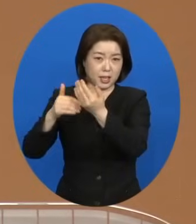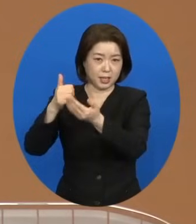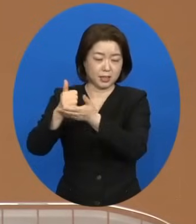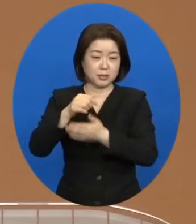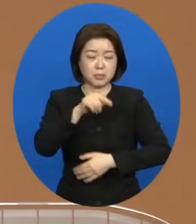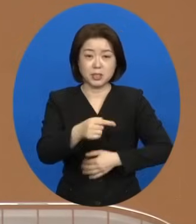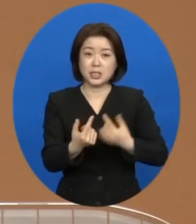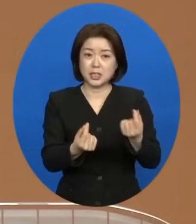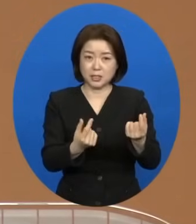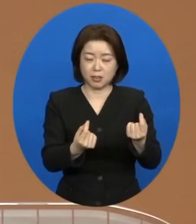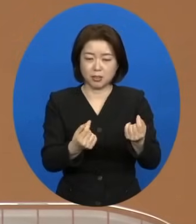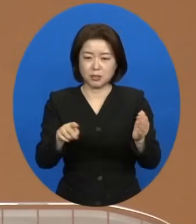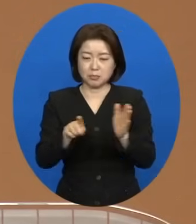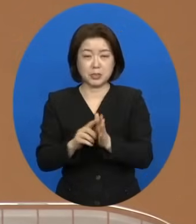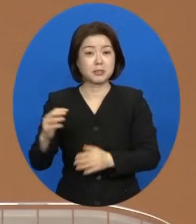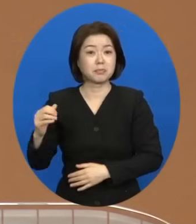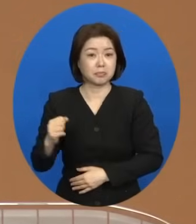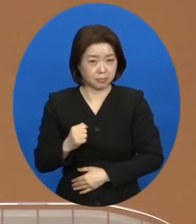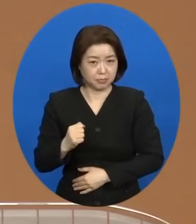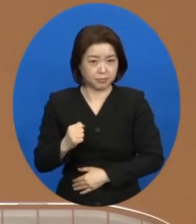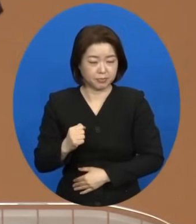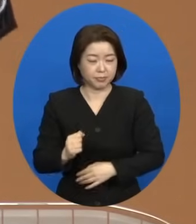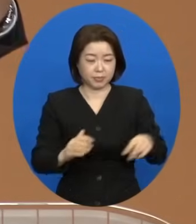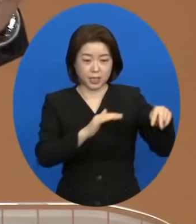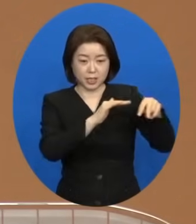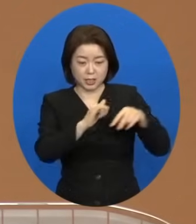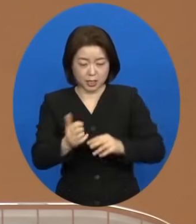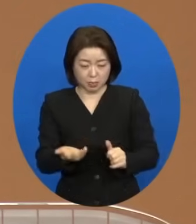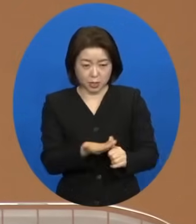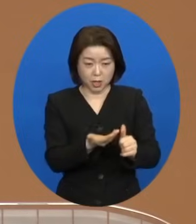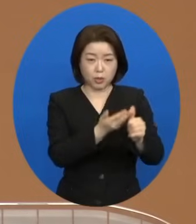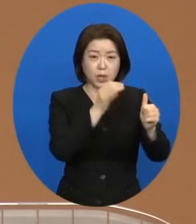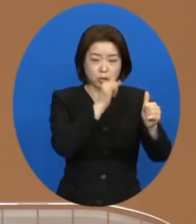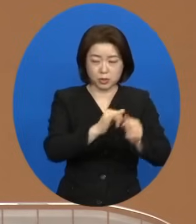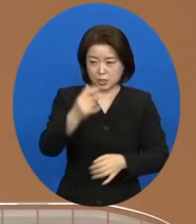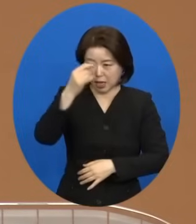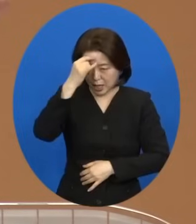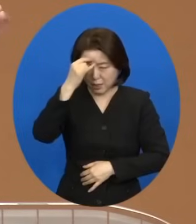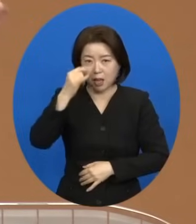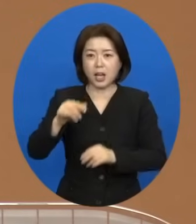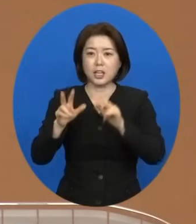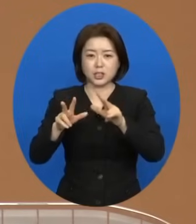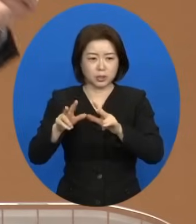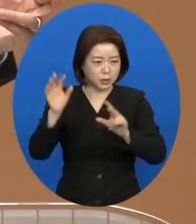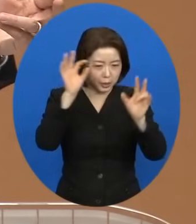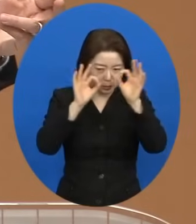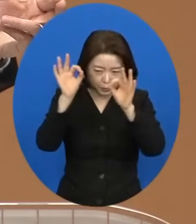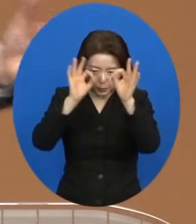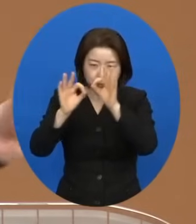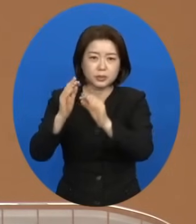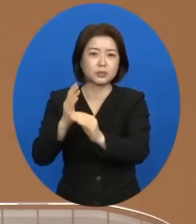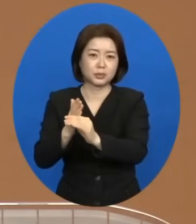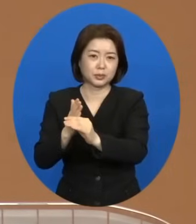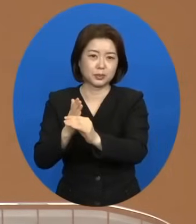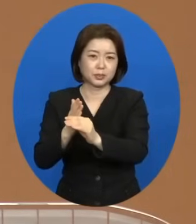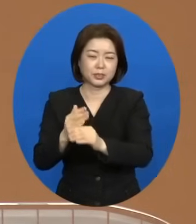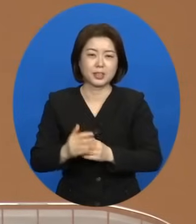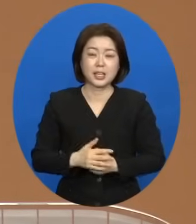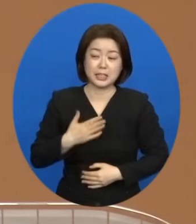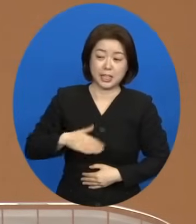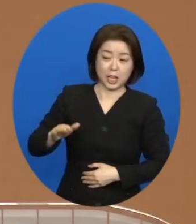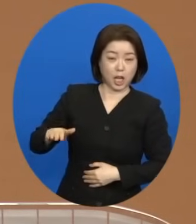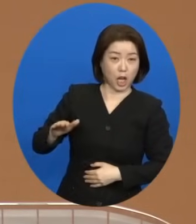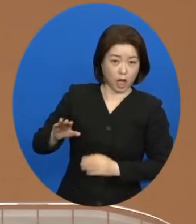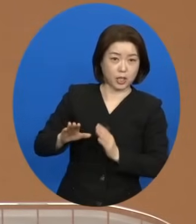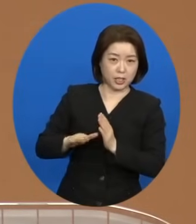이런 믿음을 가지고 우리 사무엘을 양육할 수 있는 한 날을 지금도 찾고 계시는 거예요 제가 어릴 적에